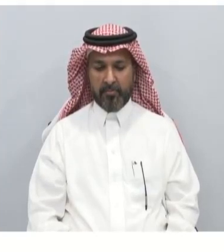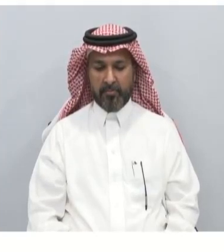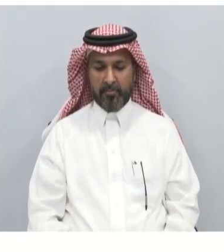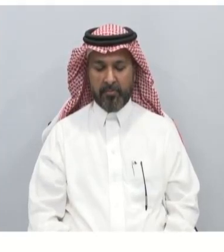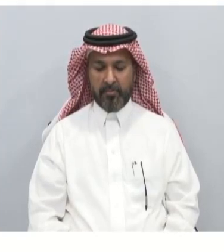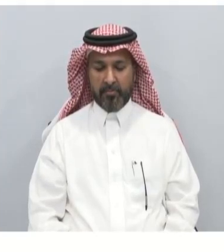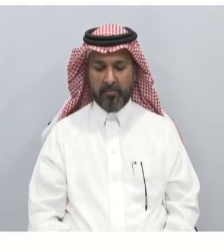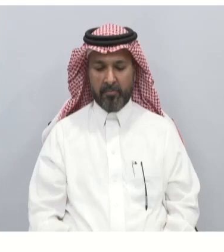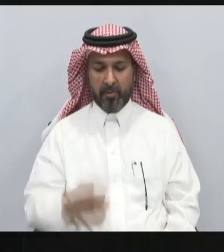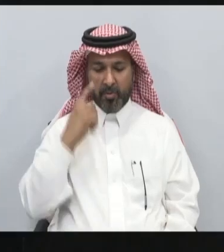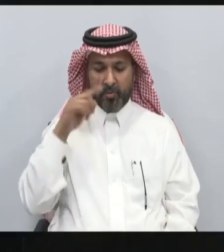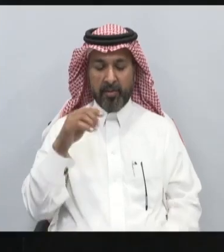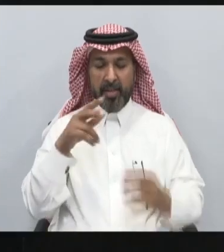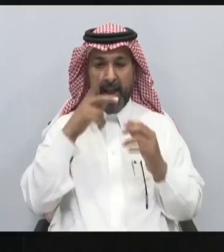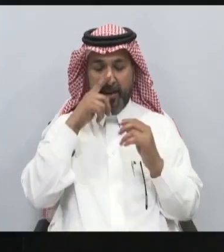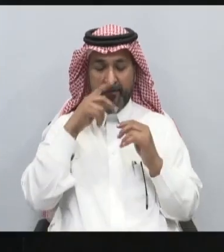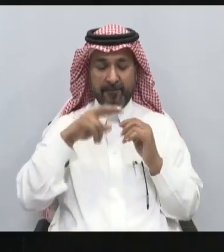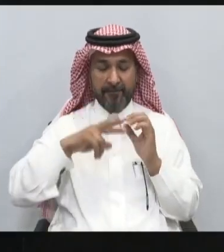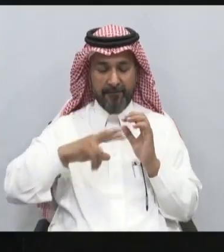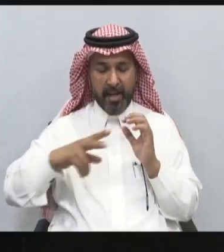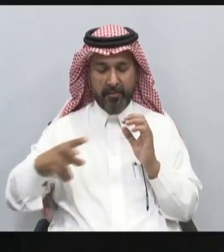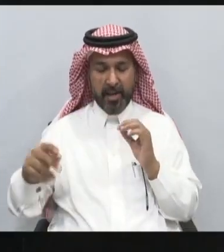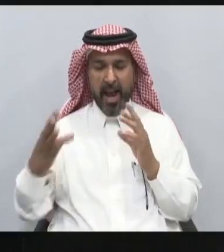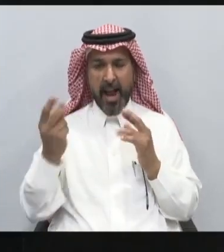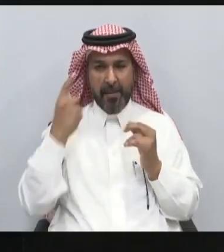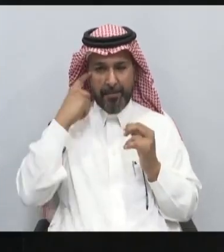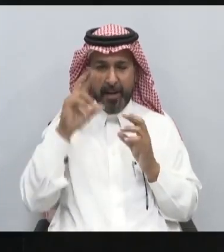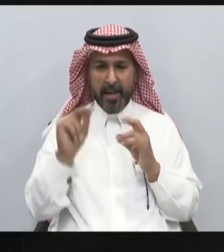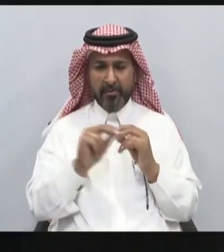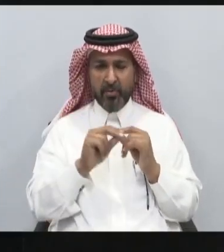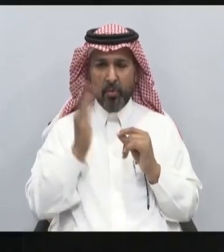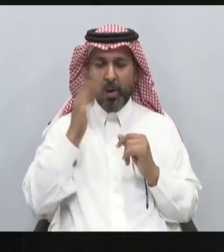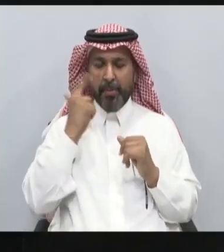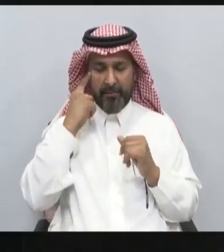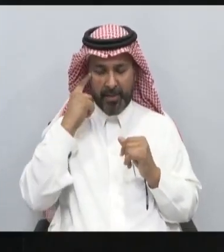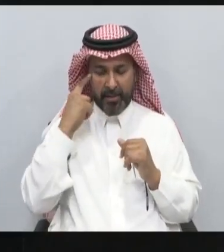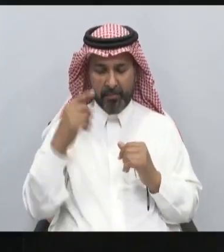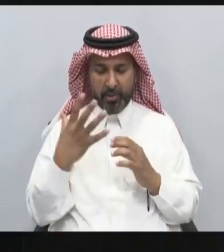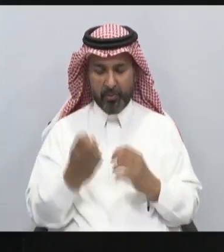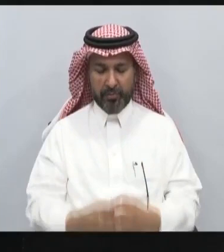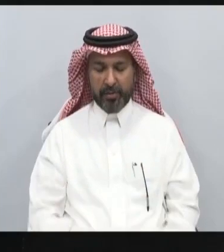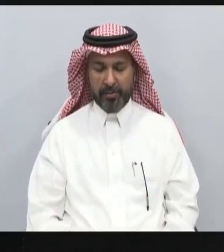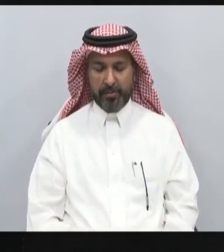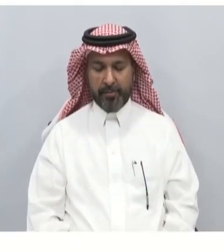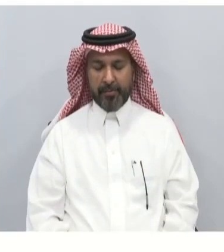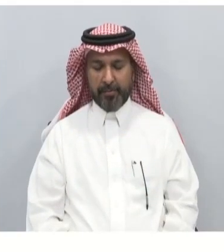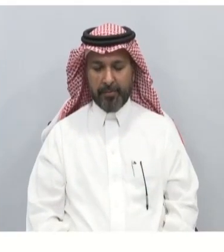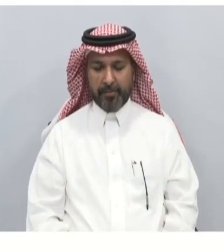الفرق أو الأساس بين اللي هو الأساس في أساس ثابت، الفرق بين كل حد وحد ثابتا.